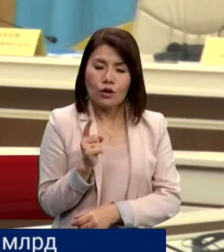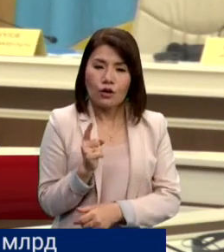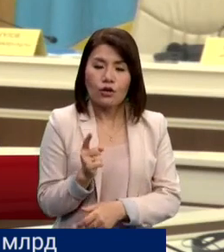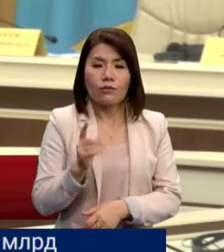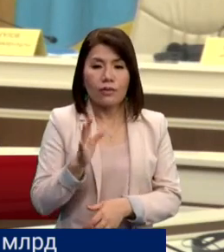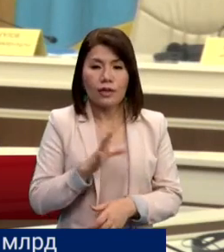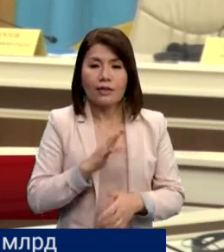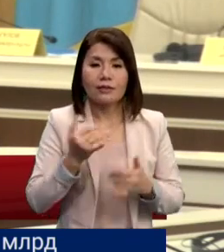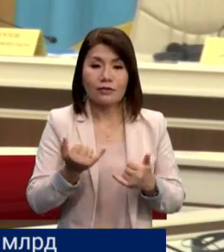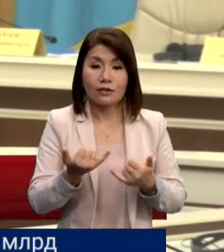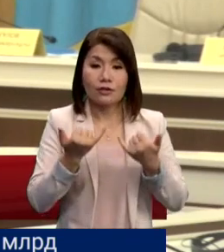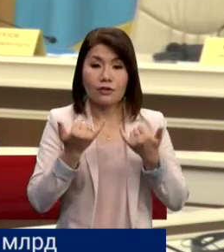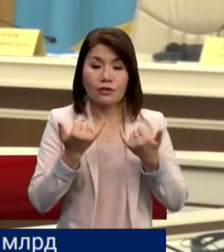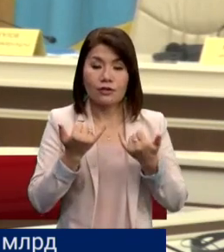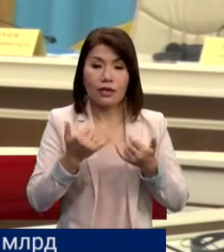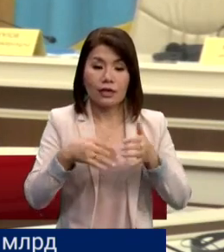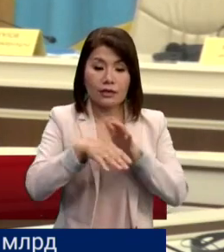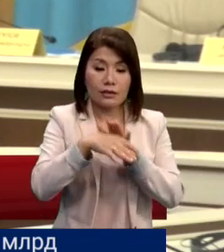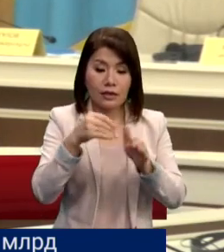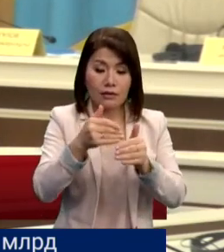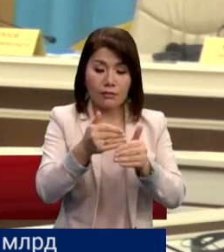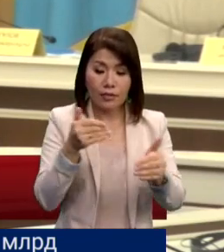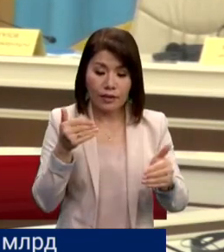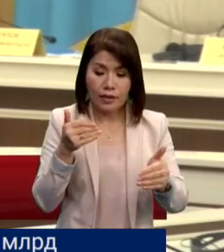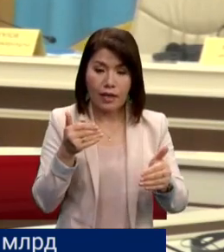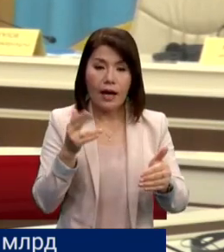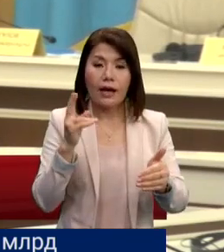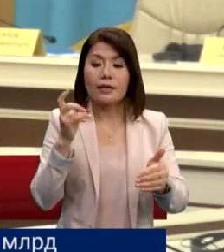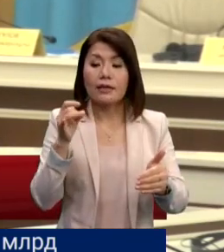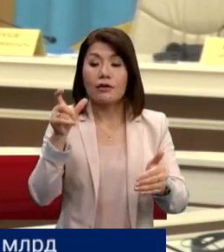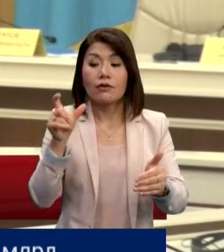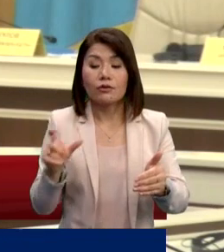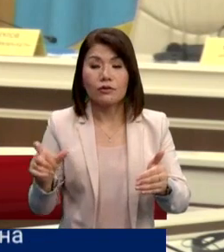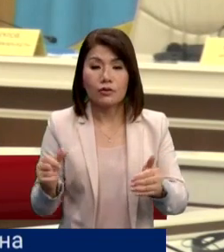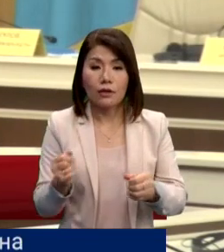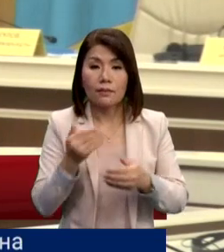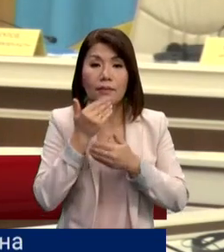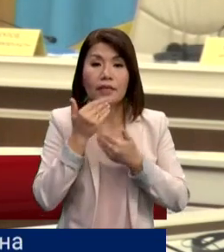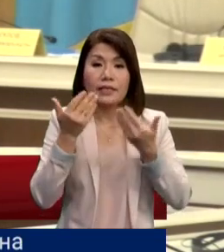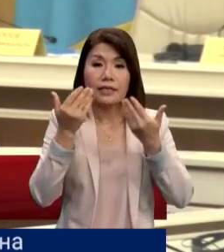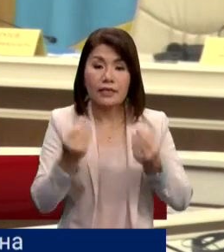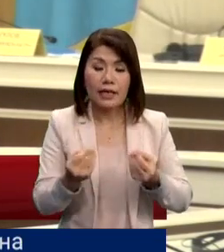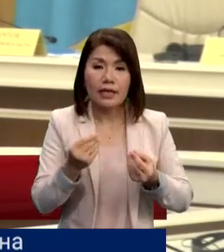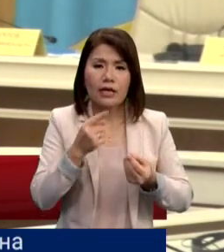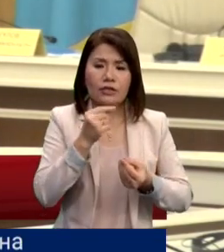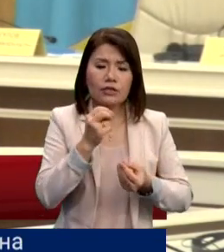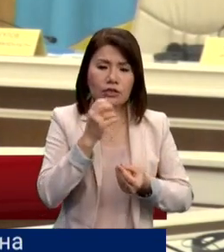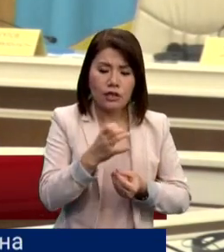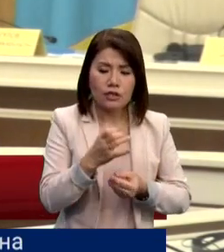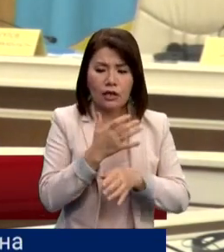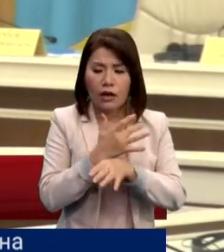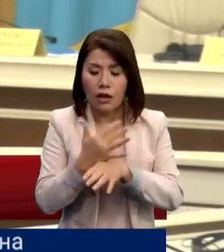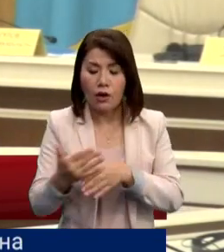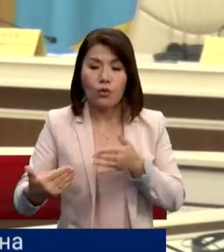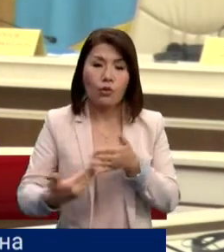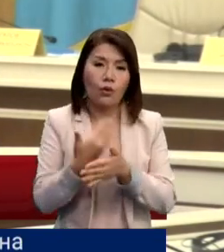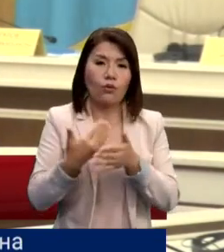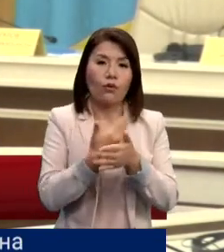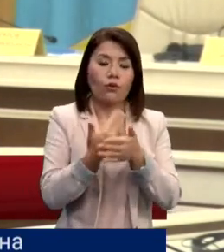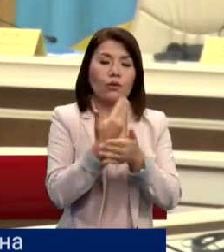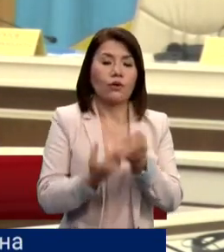едік, бірақ тура сайлауға кандидаттарды ұсынатын соңғы күнде сағат сайын жаңа үміткер пайда